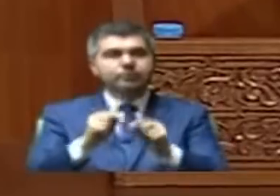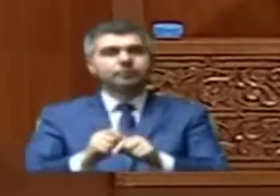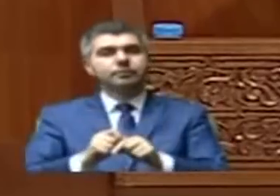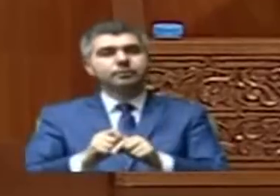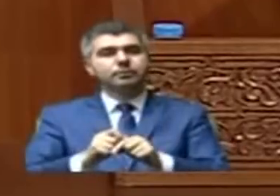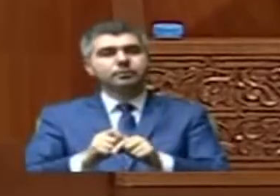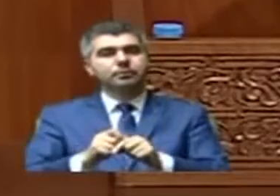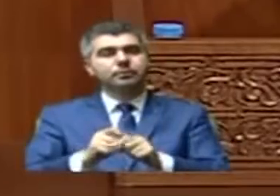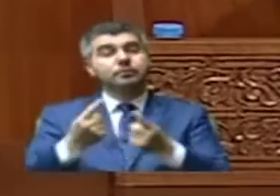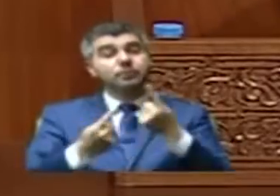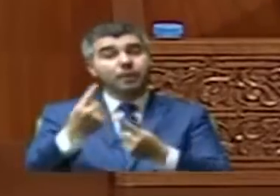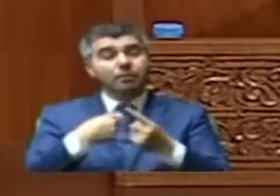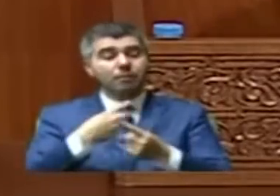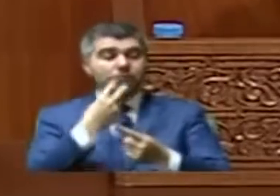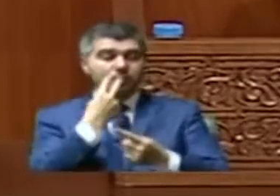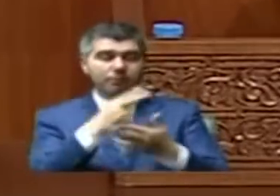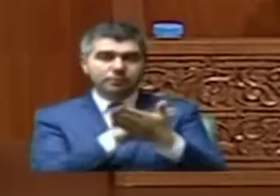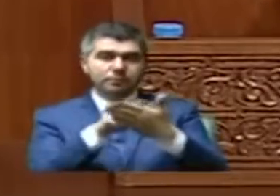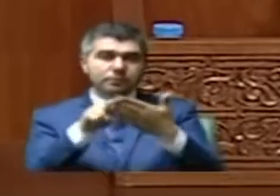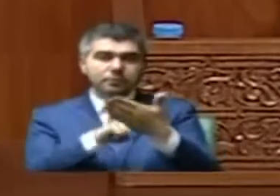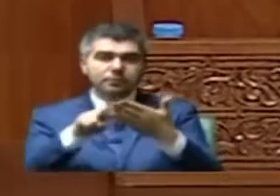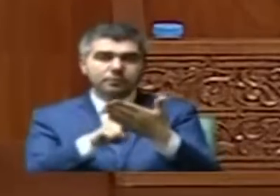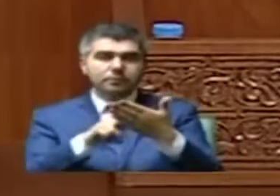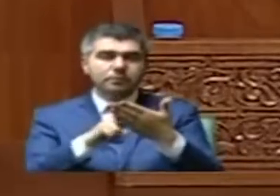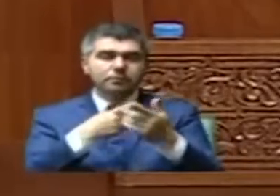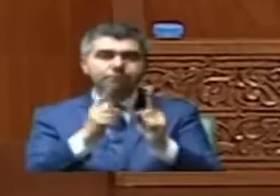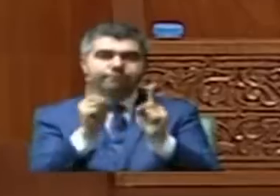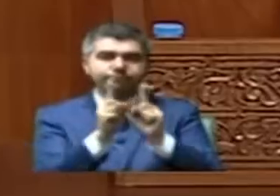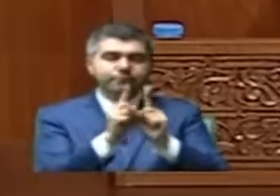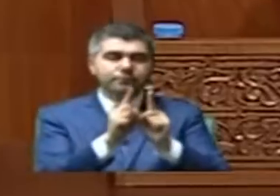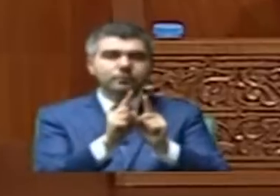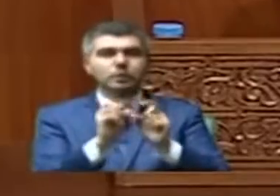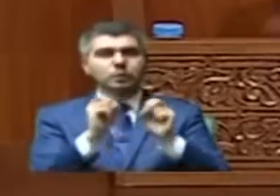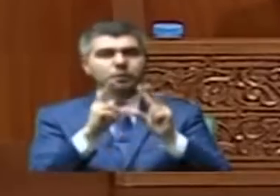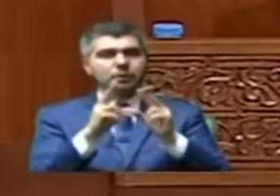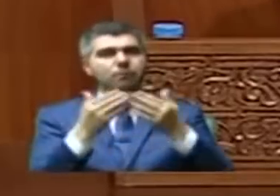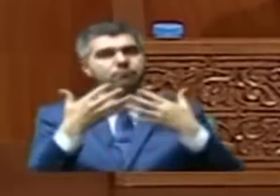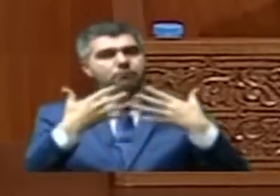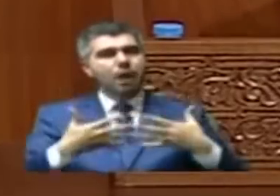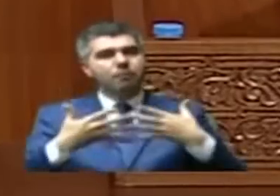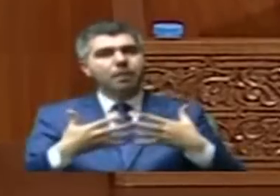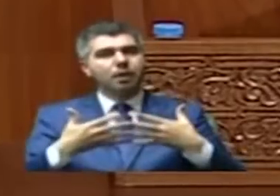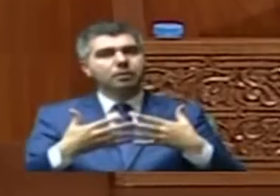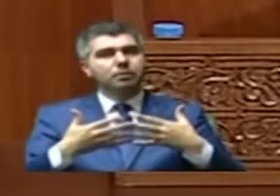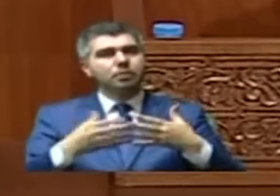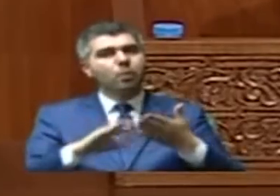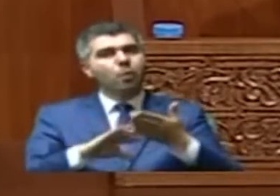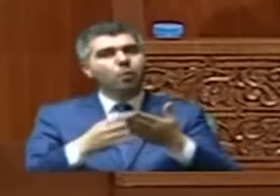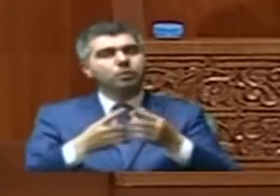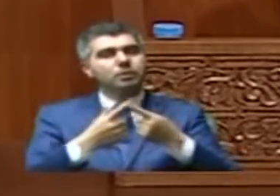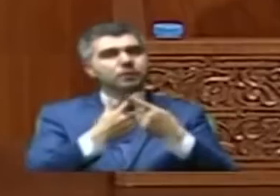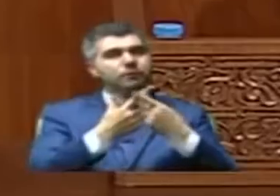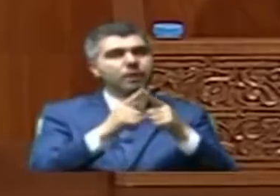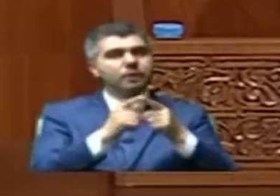أو أيضا للتوسع في بعض النقاط اللي يضطروا إلى الاختصار فيها. فنحن مرحبين بجميع المذكرات الكتابية